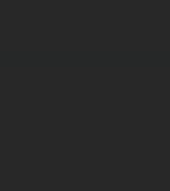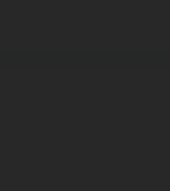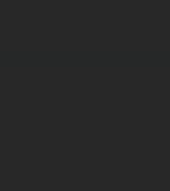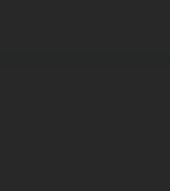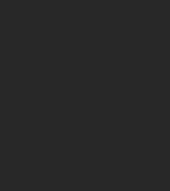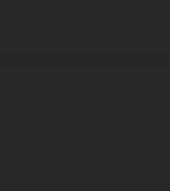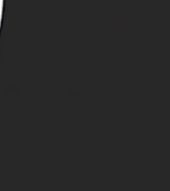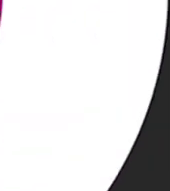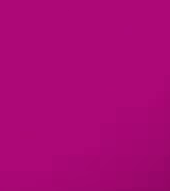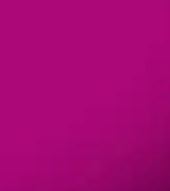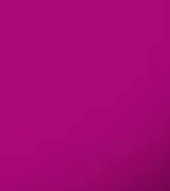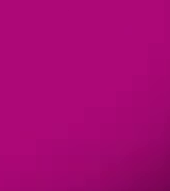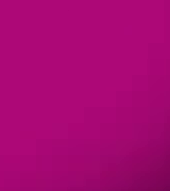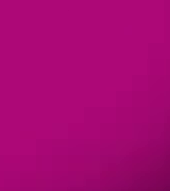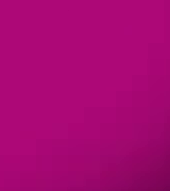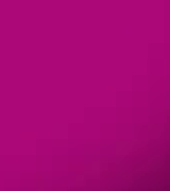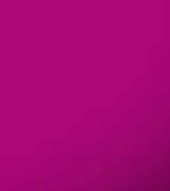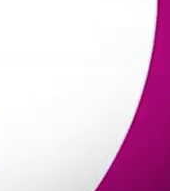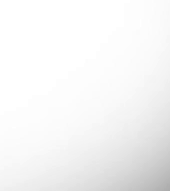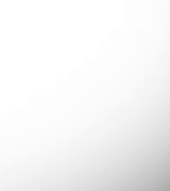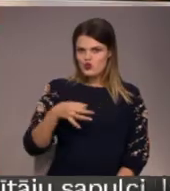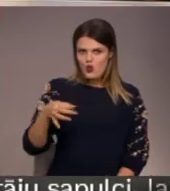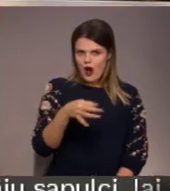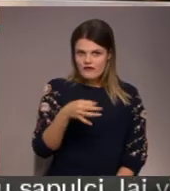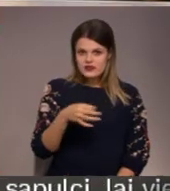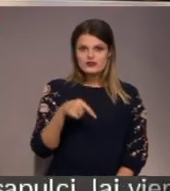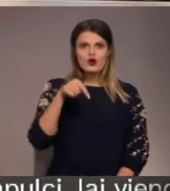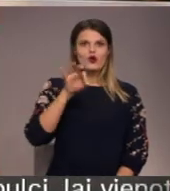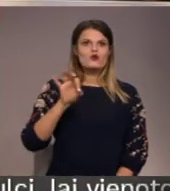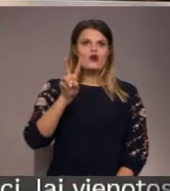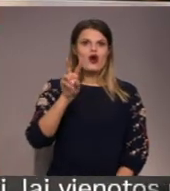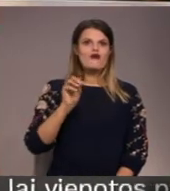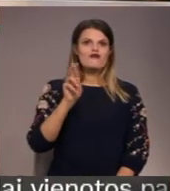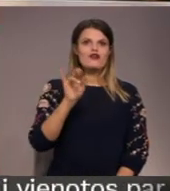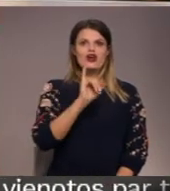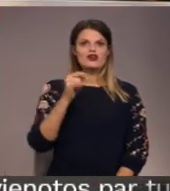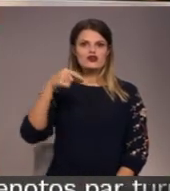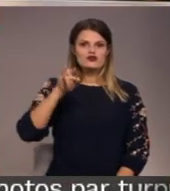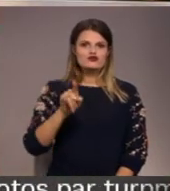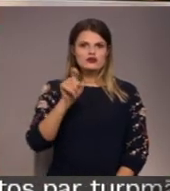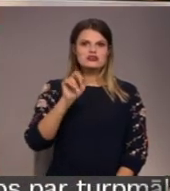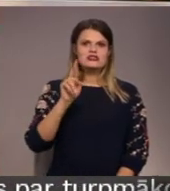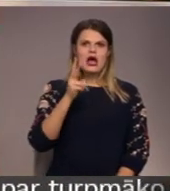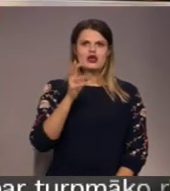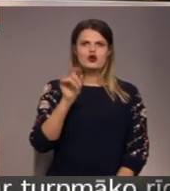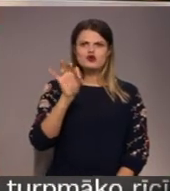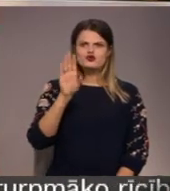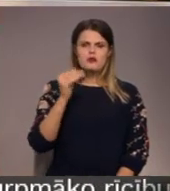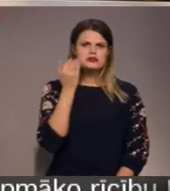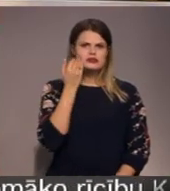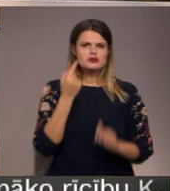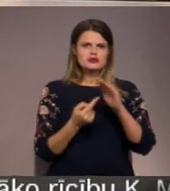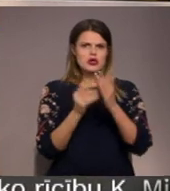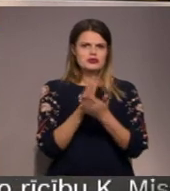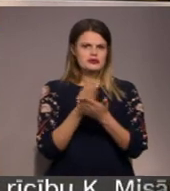Re, viss ēters ir te! Tovarīšu sarkasoma ir reta un visā Eiropā